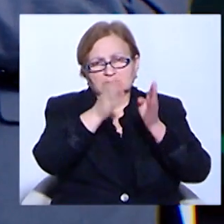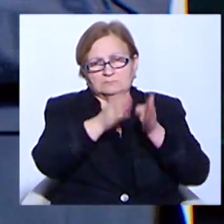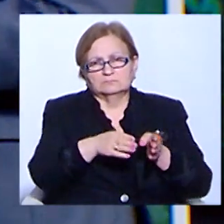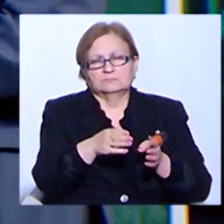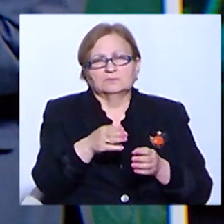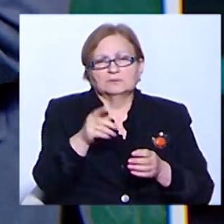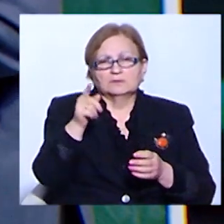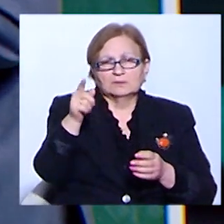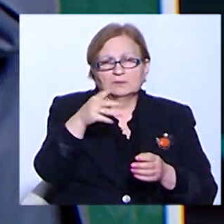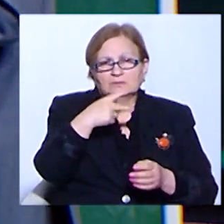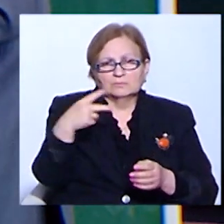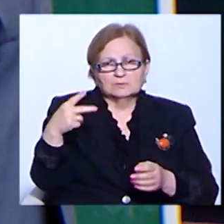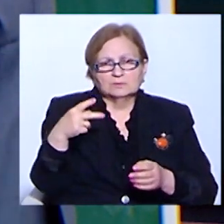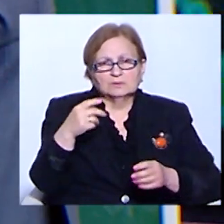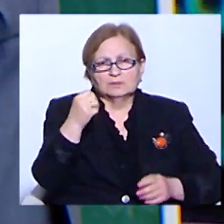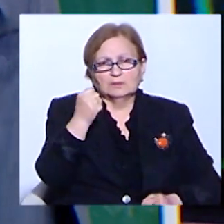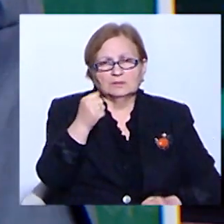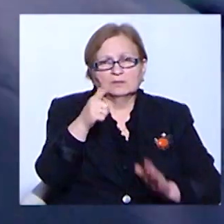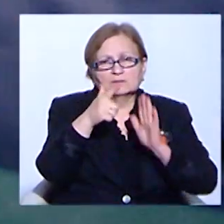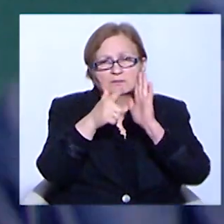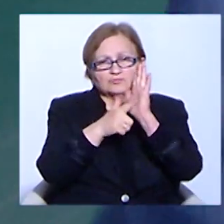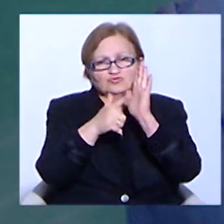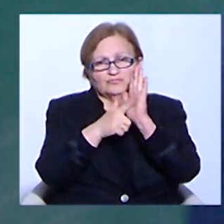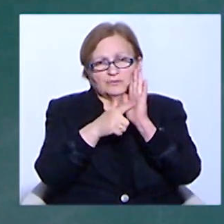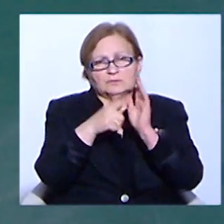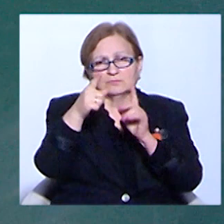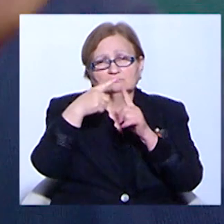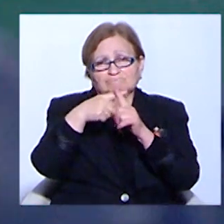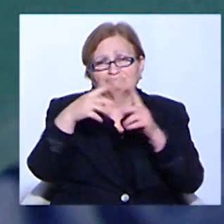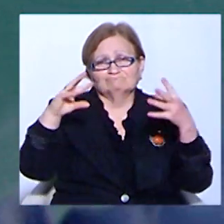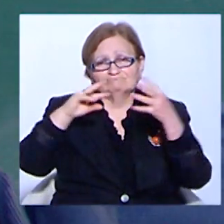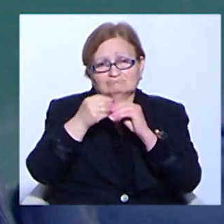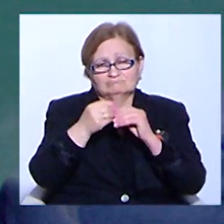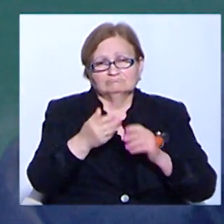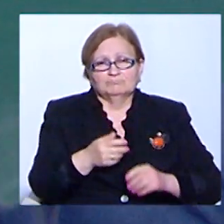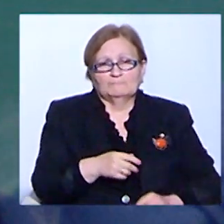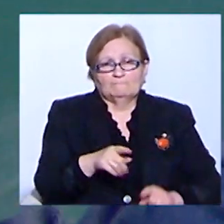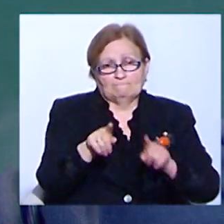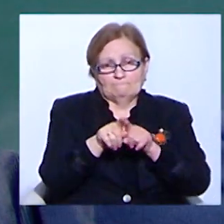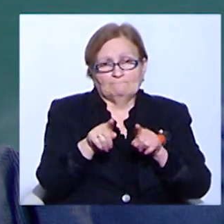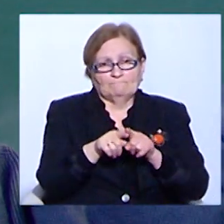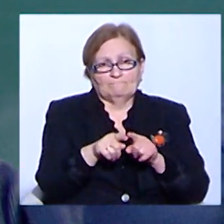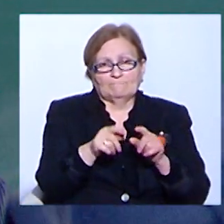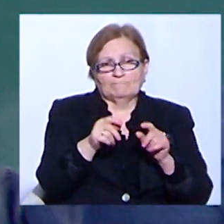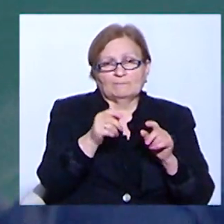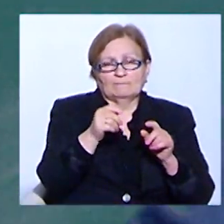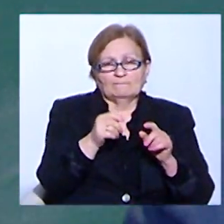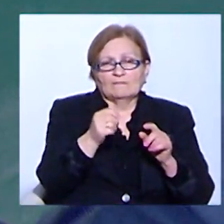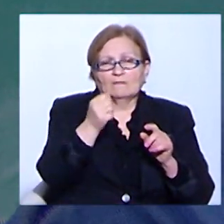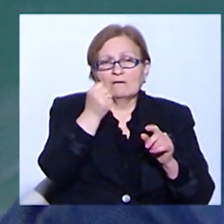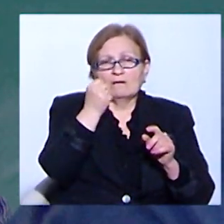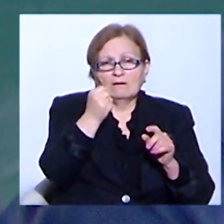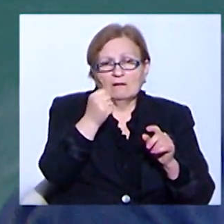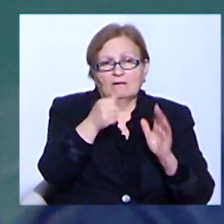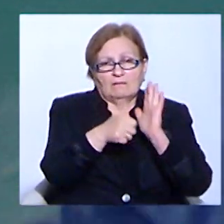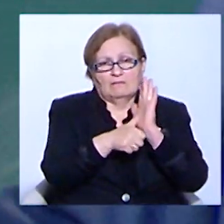შეიცავს და 300 იქნება ა ხარისხად 7, იმიტომ რომ არის ჯამი. ასევე თუ გავყოთ ა ხარისხად 6,